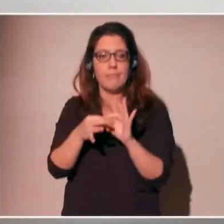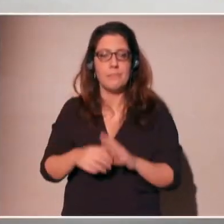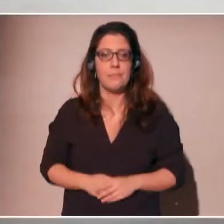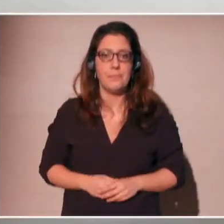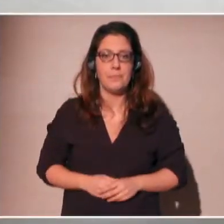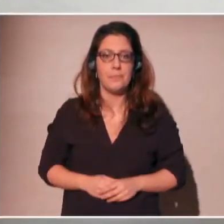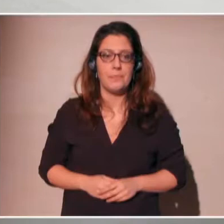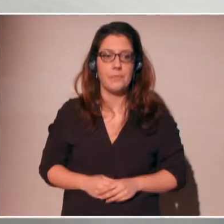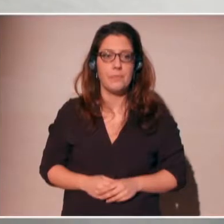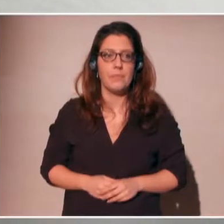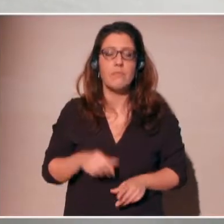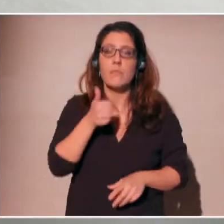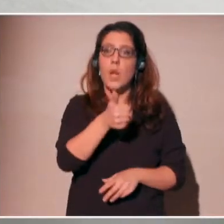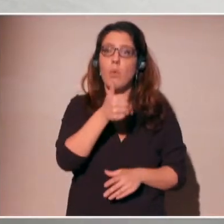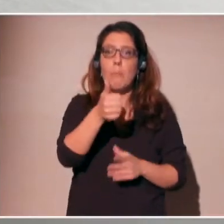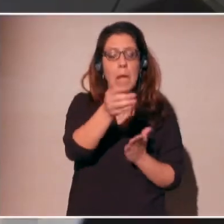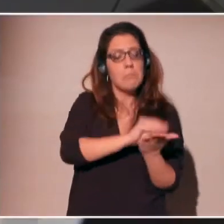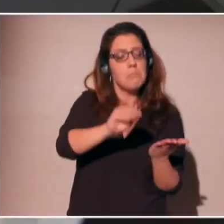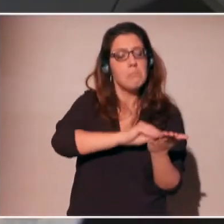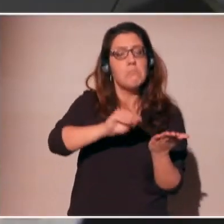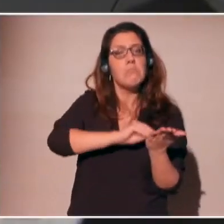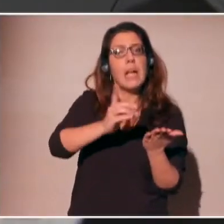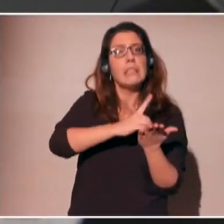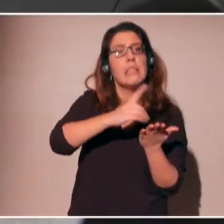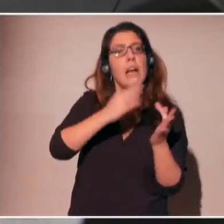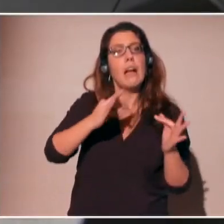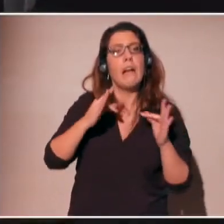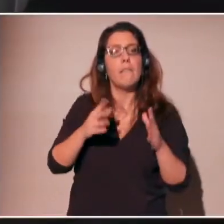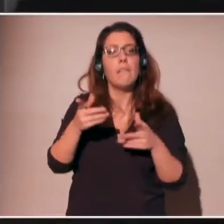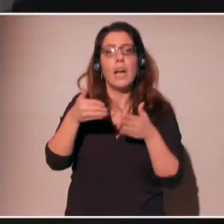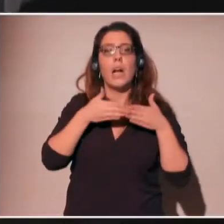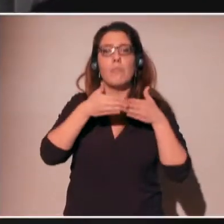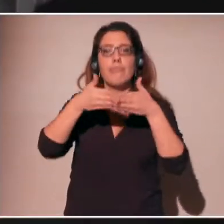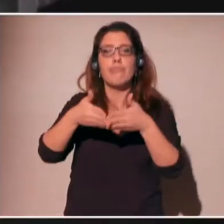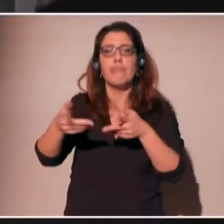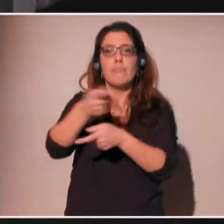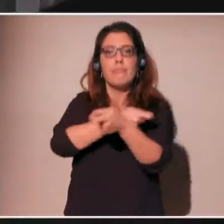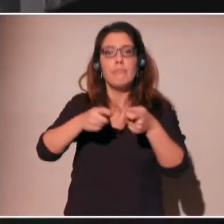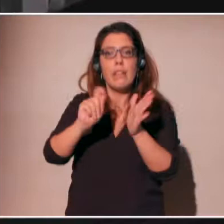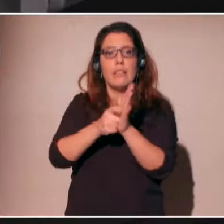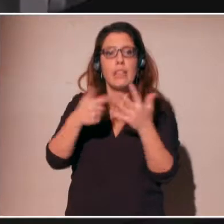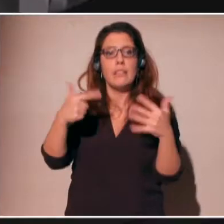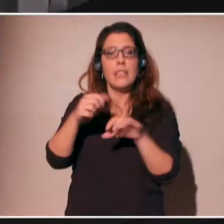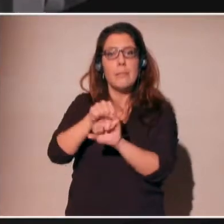écrit une dissertation sur le commerce maritime au XVIIe siècle. Une dissertation de 600 mots.